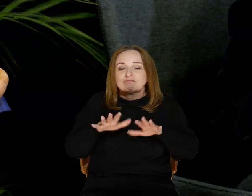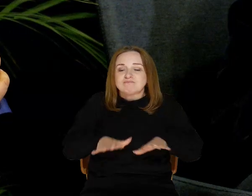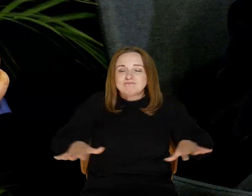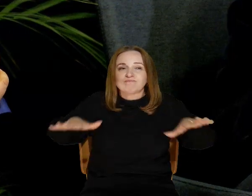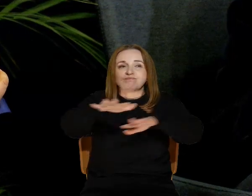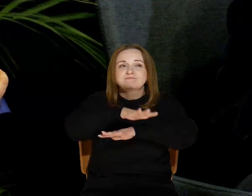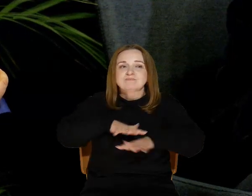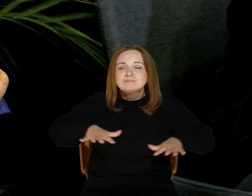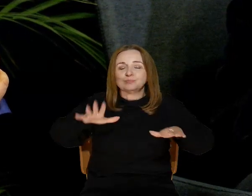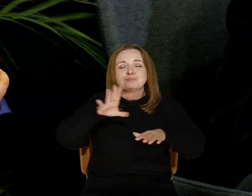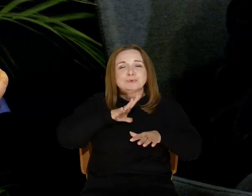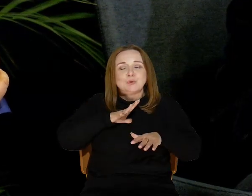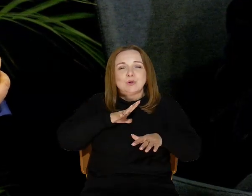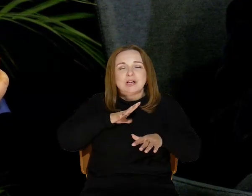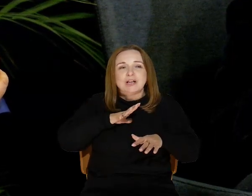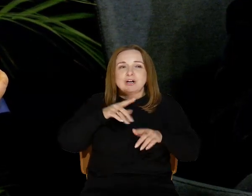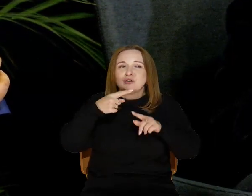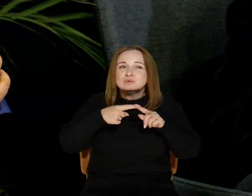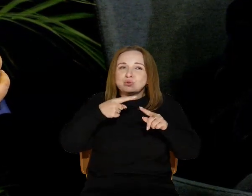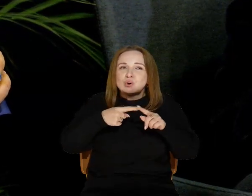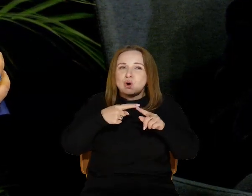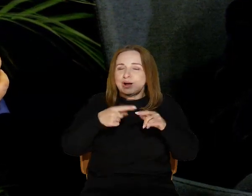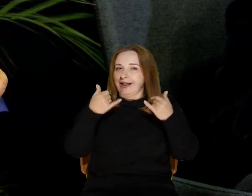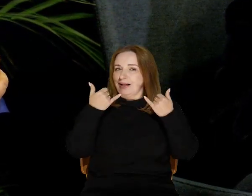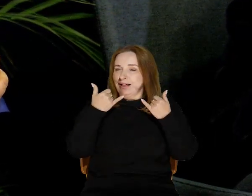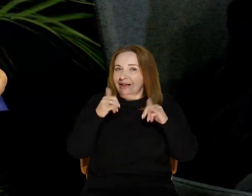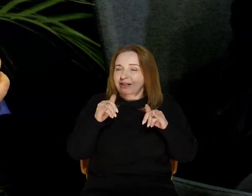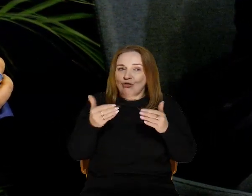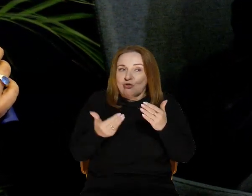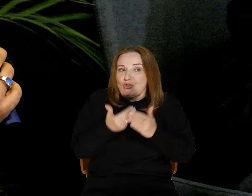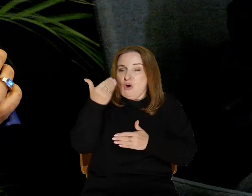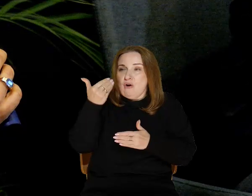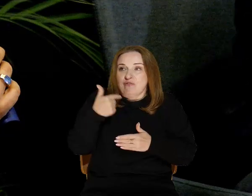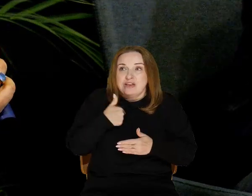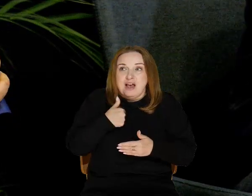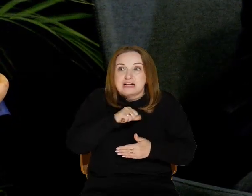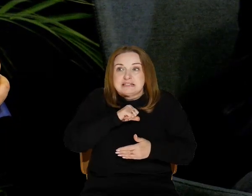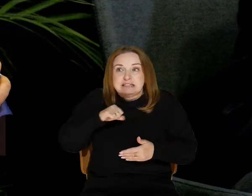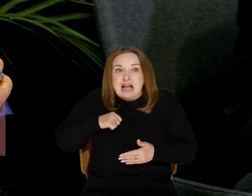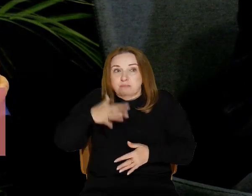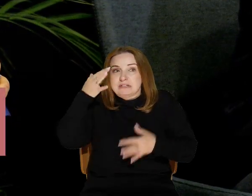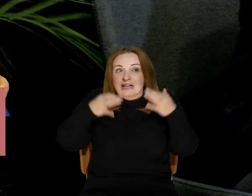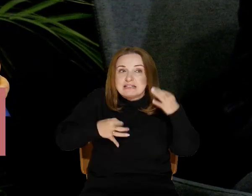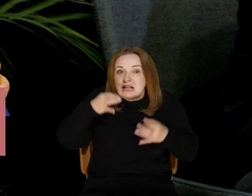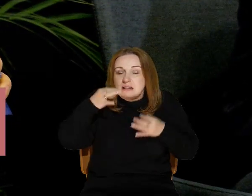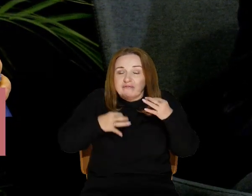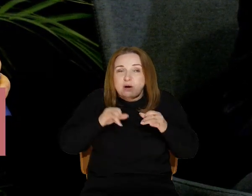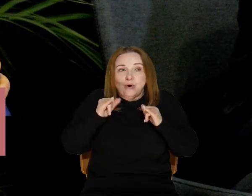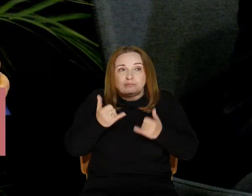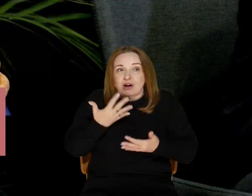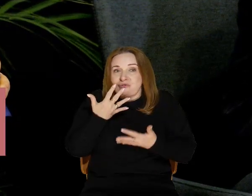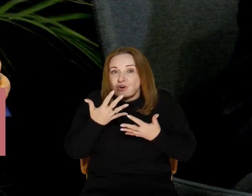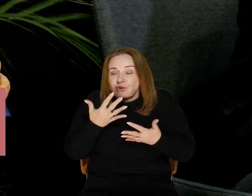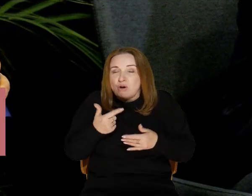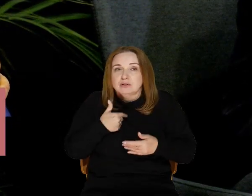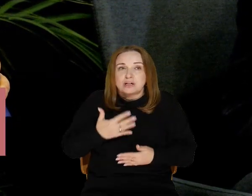obszarze, który był dla mnie zupełnie nowy. Ja właściwie sama dochodziłam do tych wniosków i